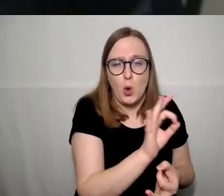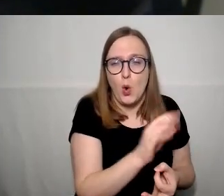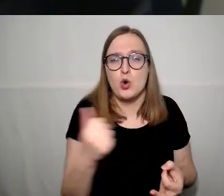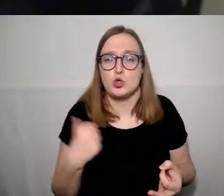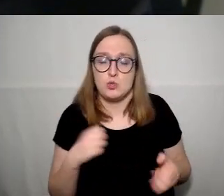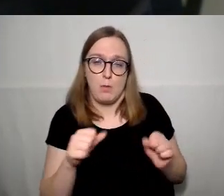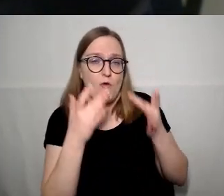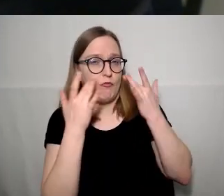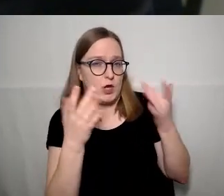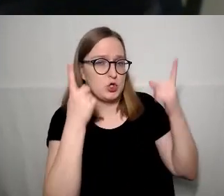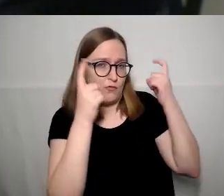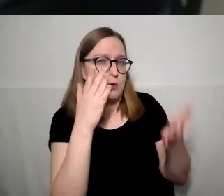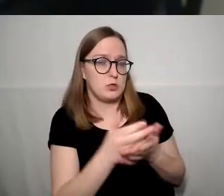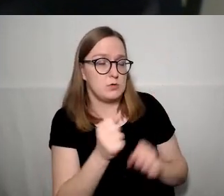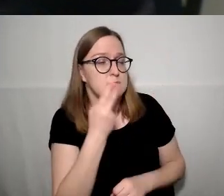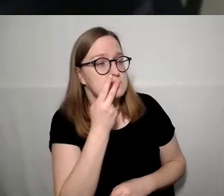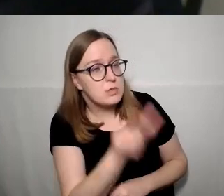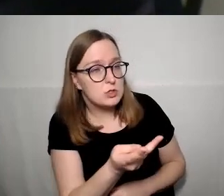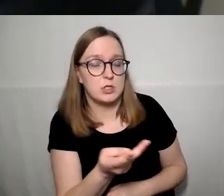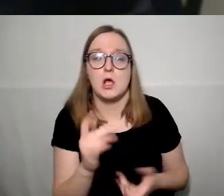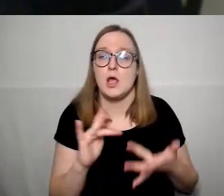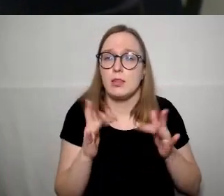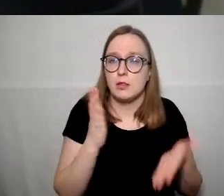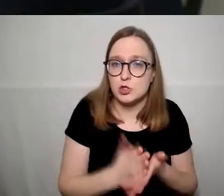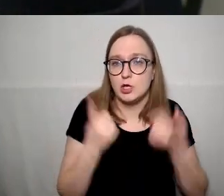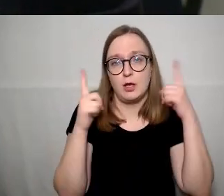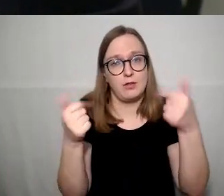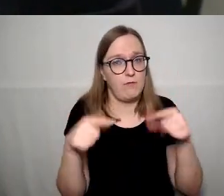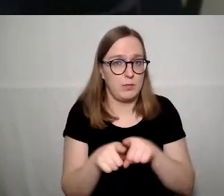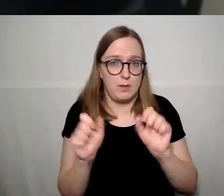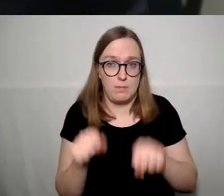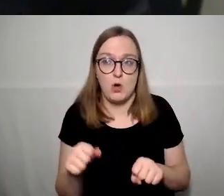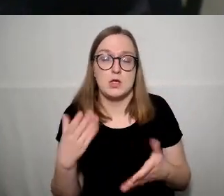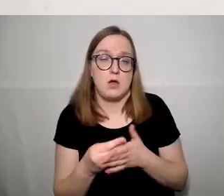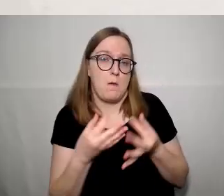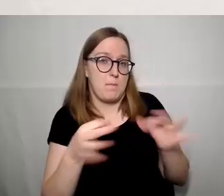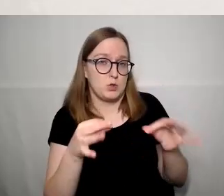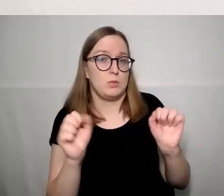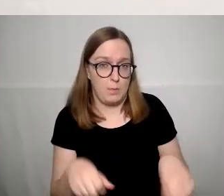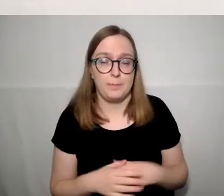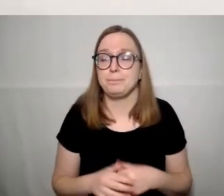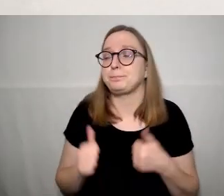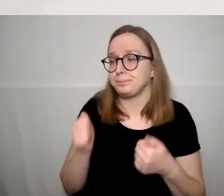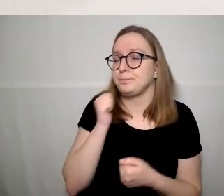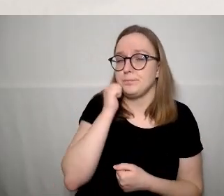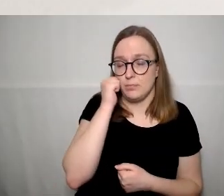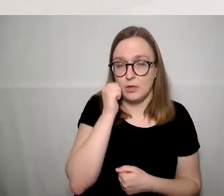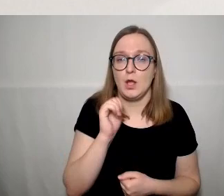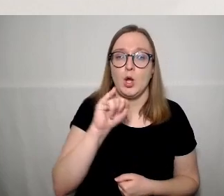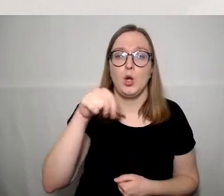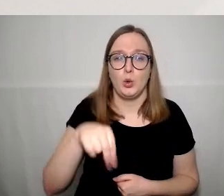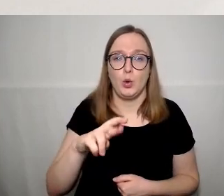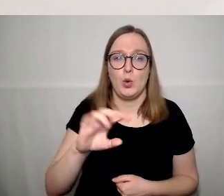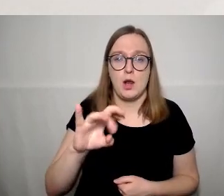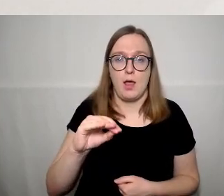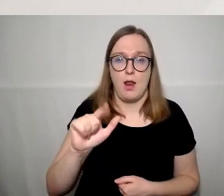tiek internete, tiek kitais būdais ir pateikti savo pasiūlymus. Ačiū. Audrius Jurgelevičius,